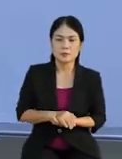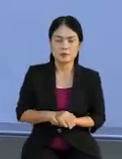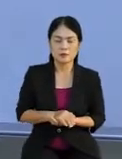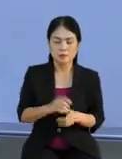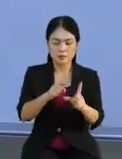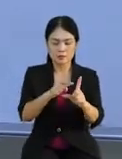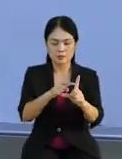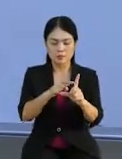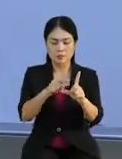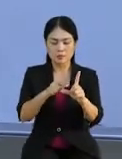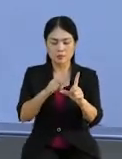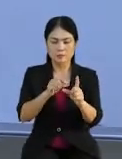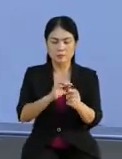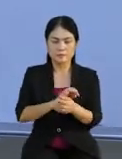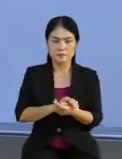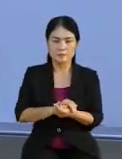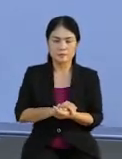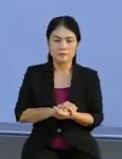mồm